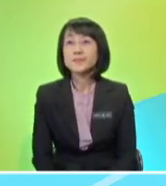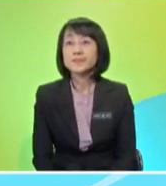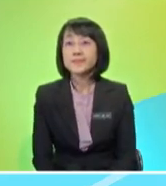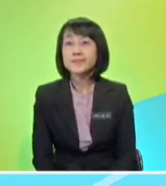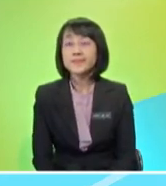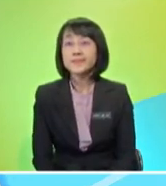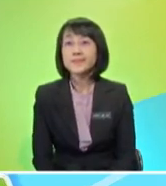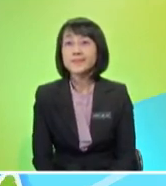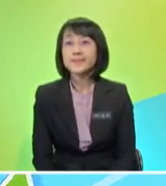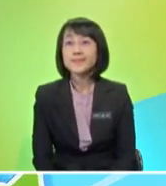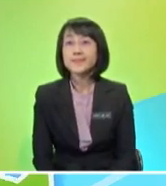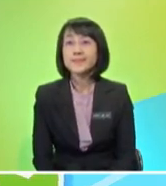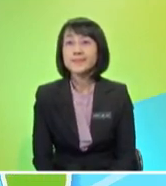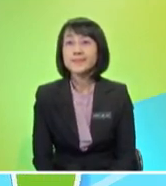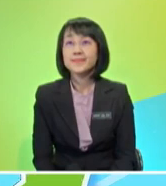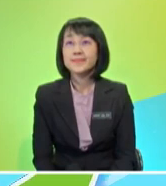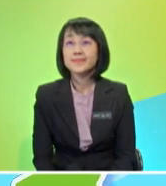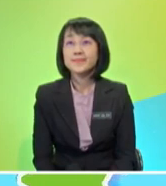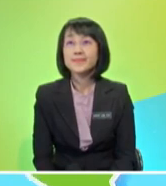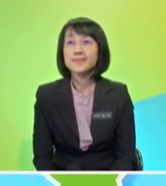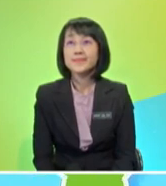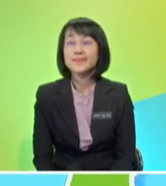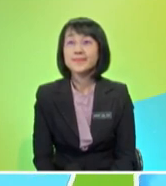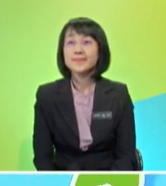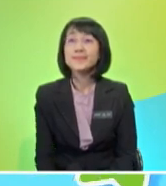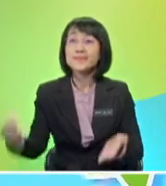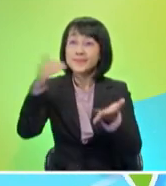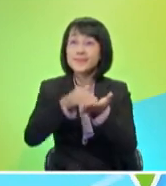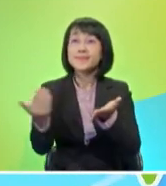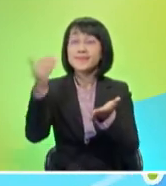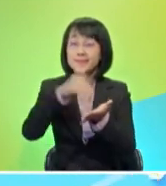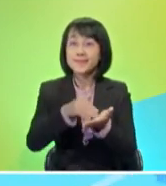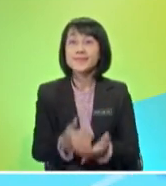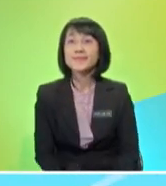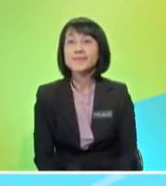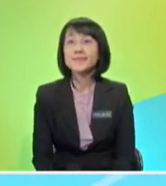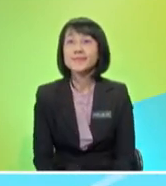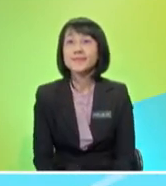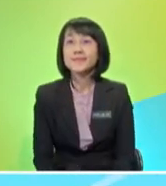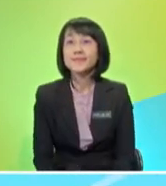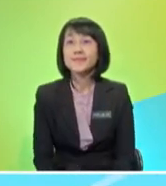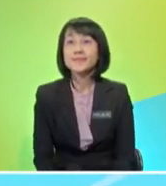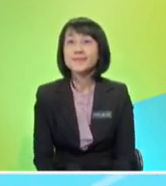Okey. Adalah 11. Sekali lagi, Zulfikar. Lagi sekali.